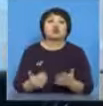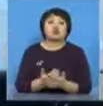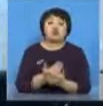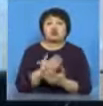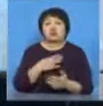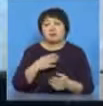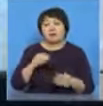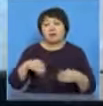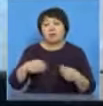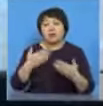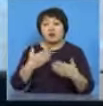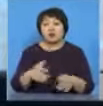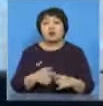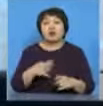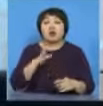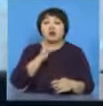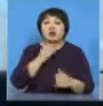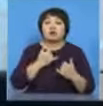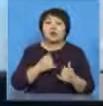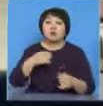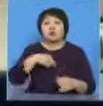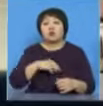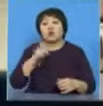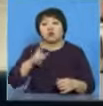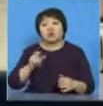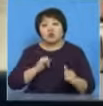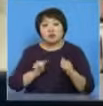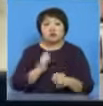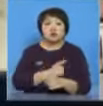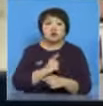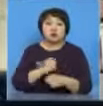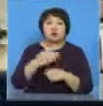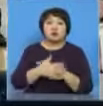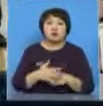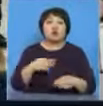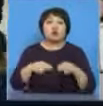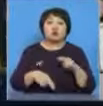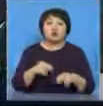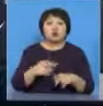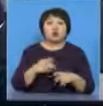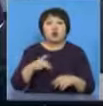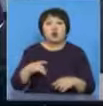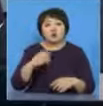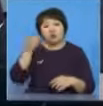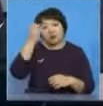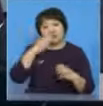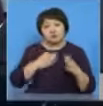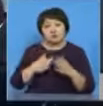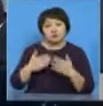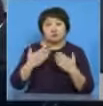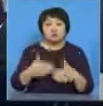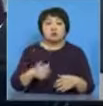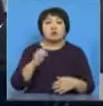ғимараты пайдалануға берілді. Анаға тағзым, рухани, адамгершілік тәрбие беру орталығы бой көтерді. Аудандарда мәдениет үйлері